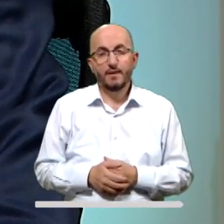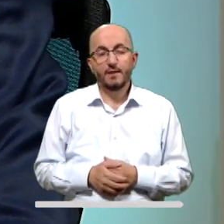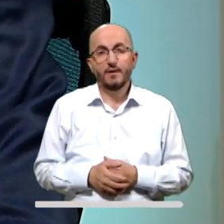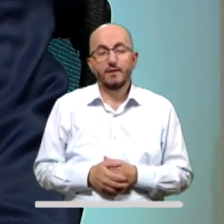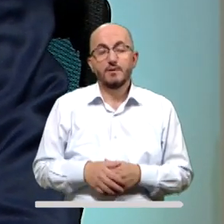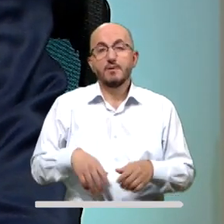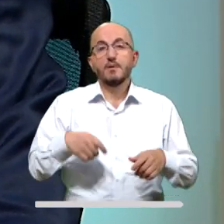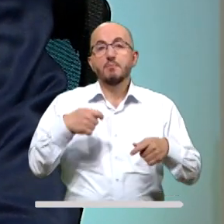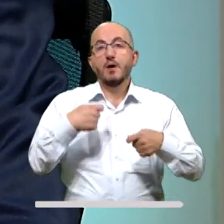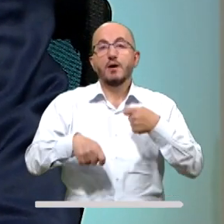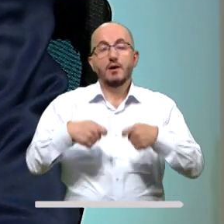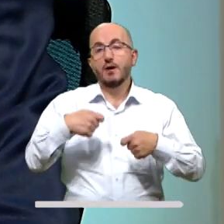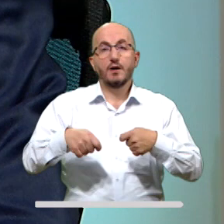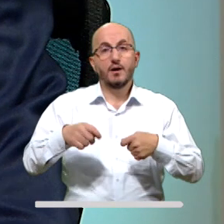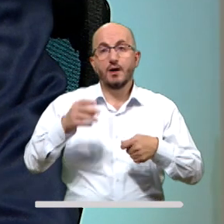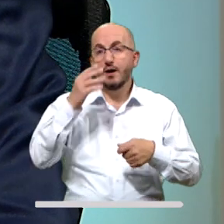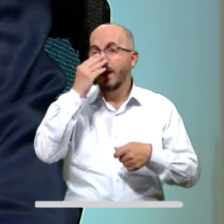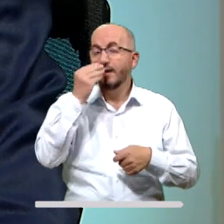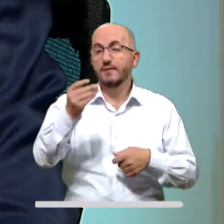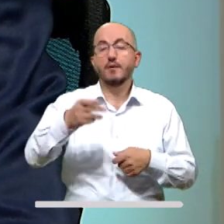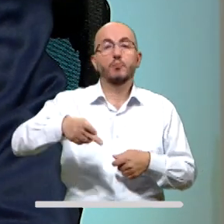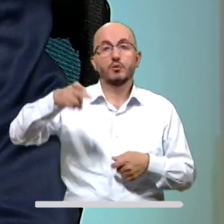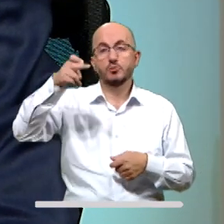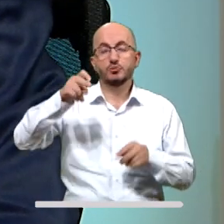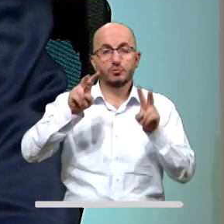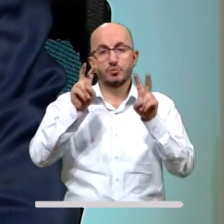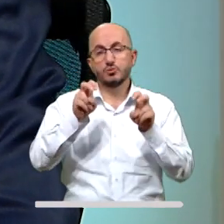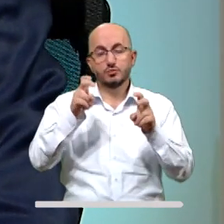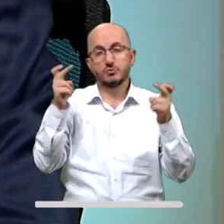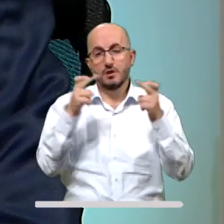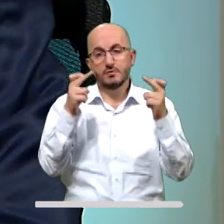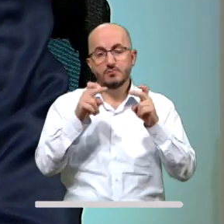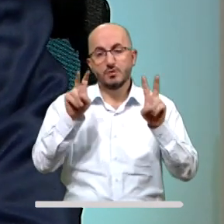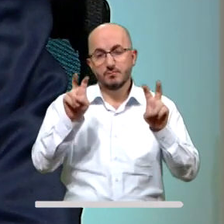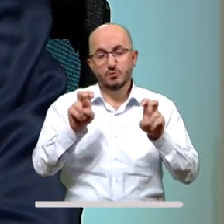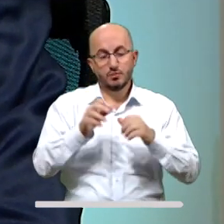promosyon konusunda hocam, bir iki cümle söylemek isterim. Buyurun. Şimdi bu konu tartışmalı bir konu.